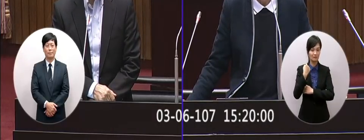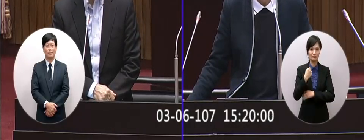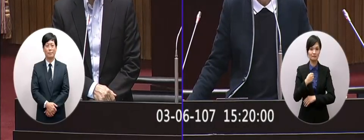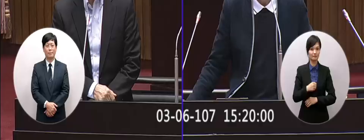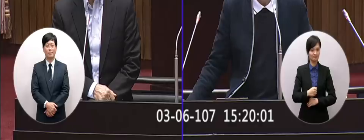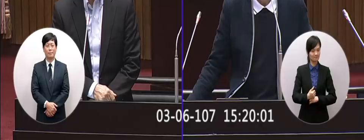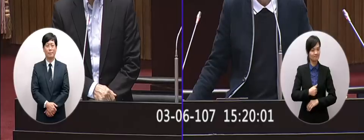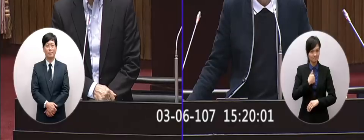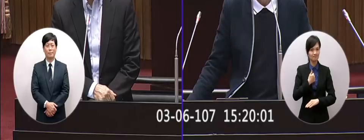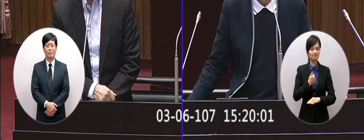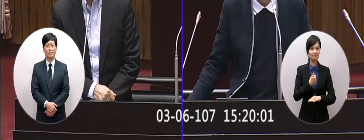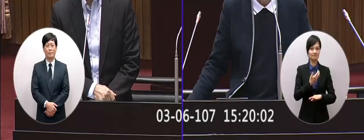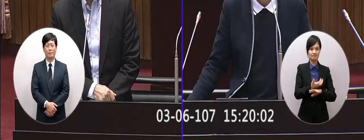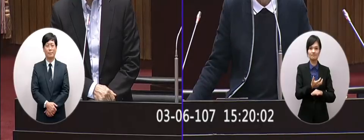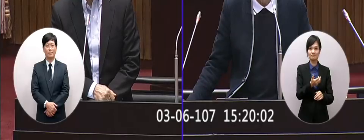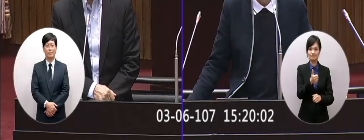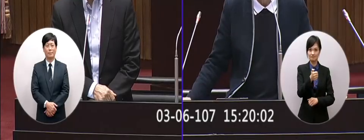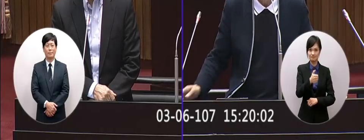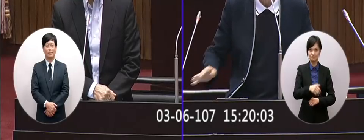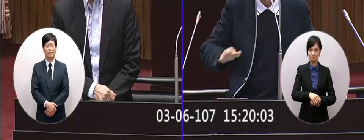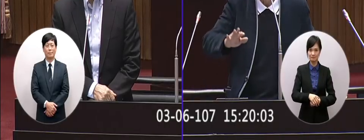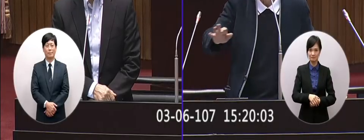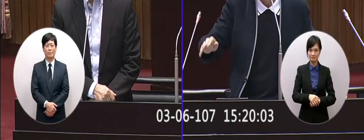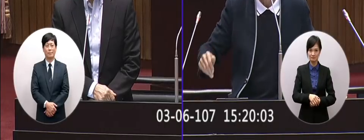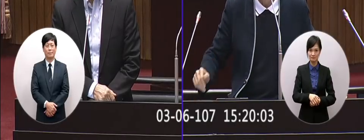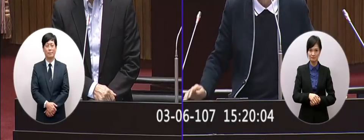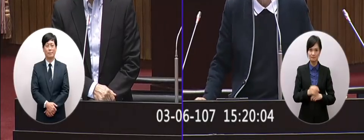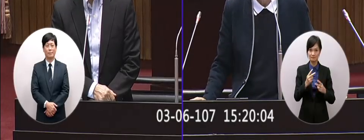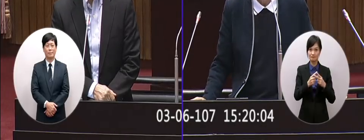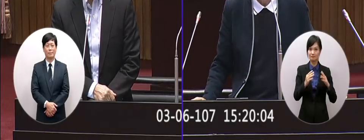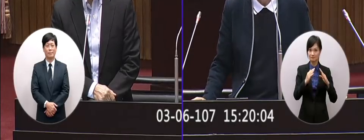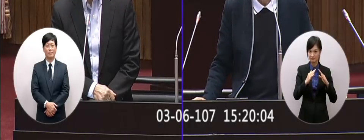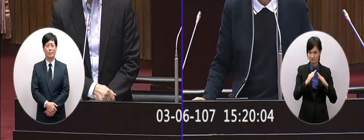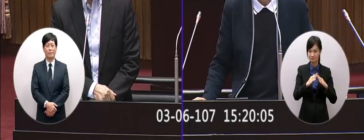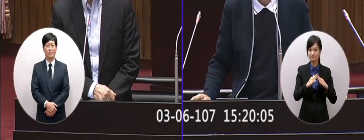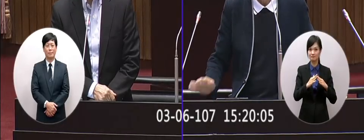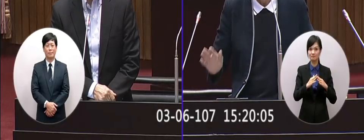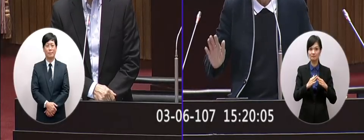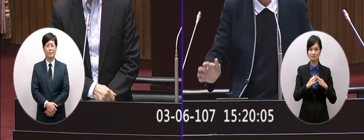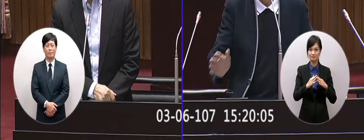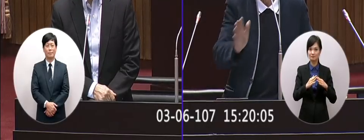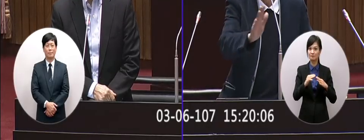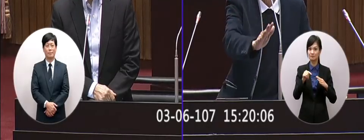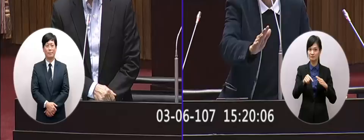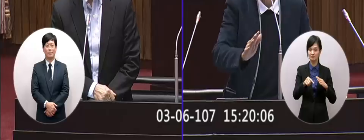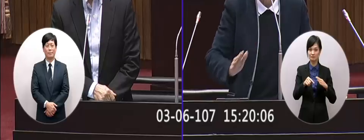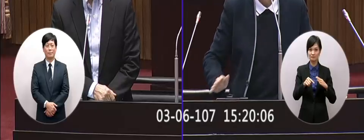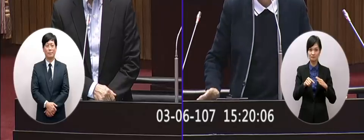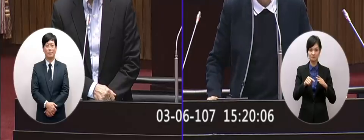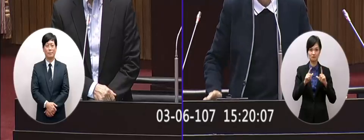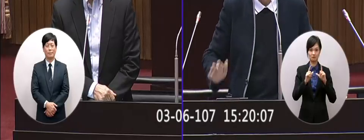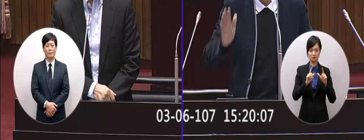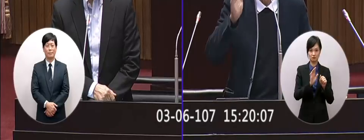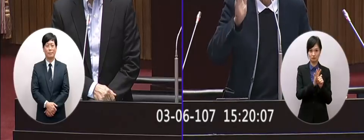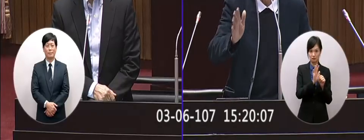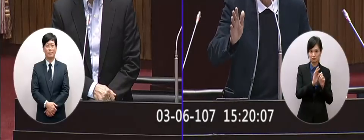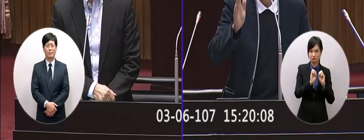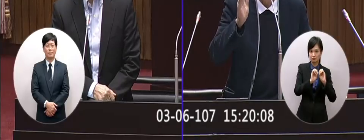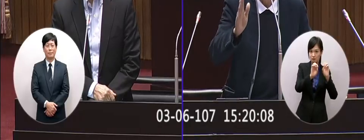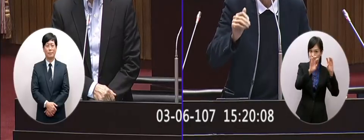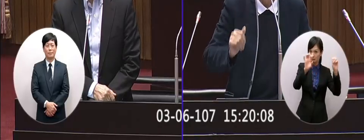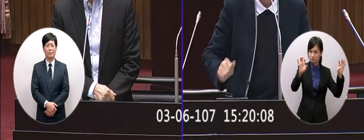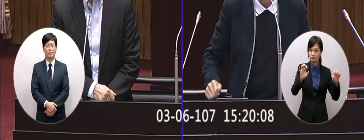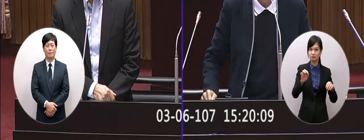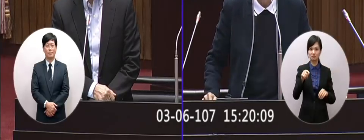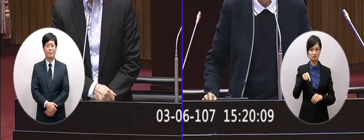得，本人咧客家唔单止等人咧台湾，本人咧客家行出去，也系人咧客家